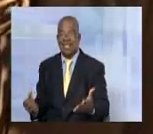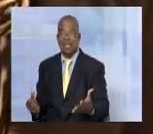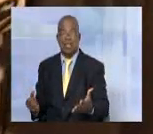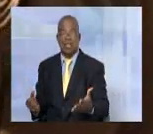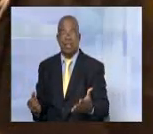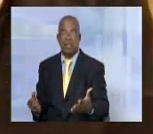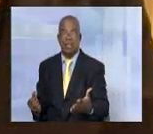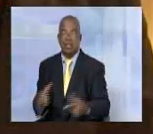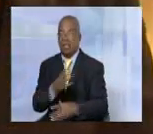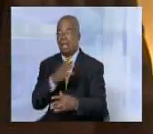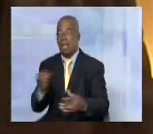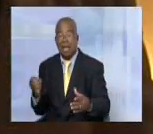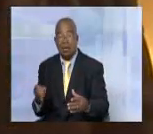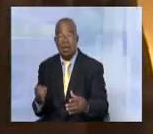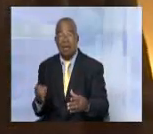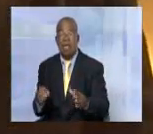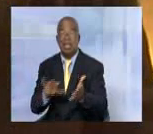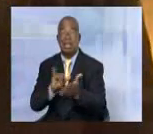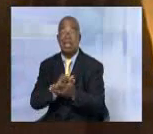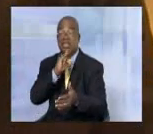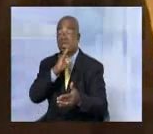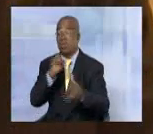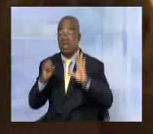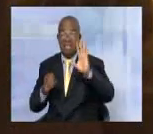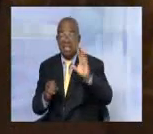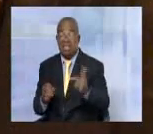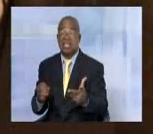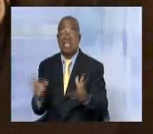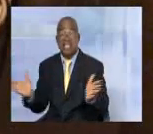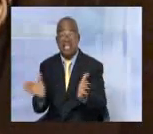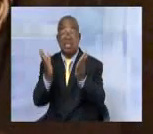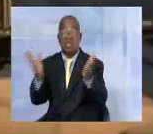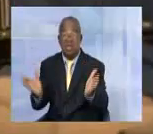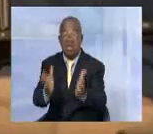mouvement est né. C'est un peu comme à la naissance du Bauhaus ou de l'Art déco.